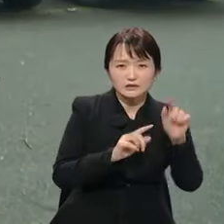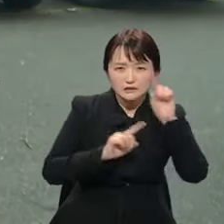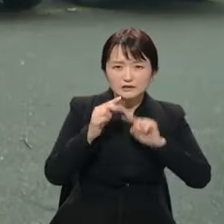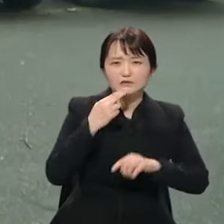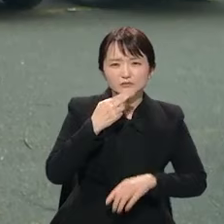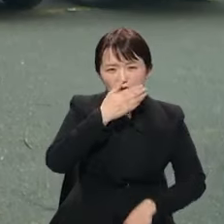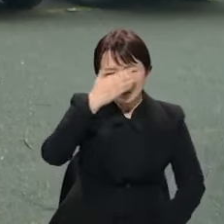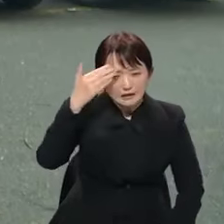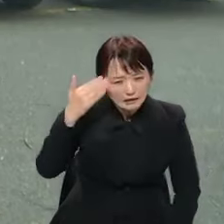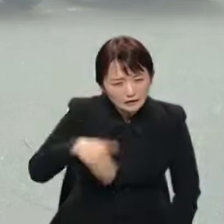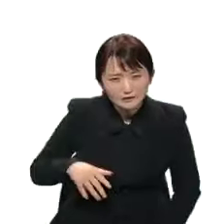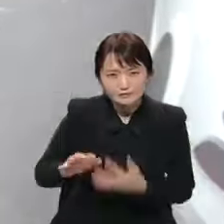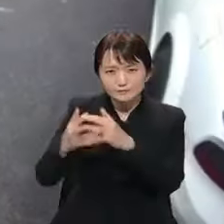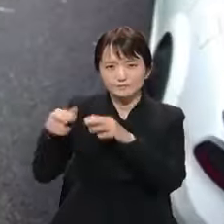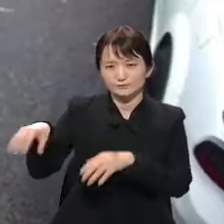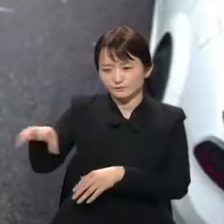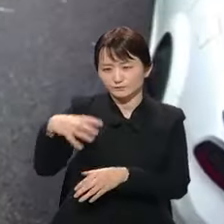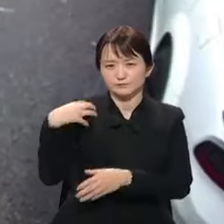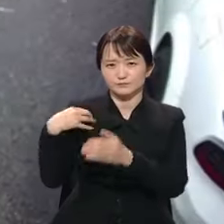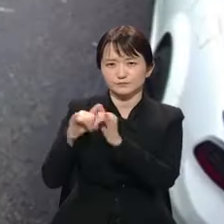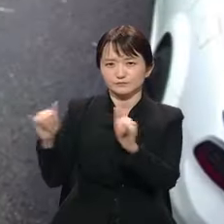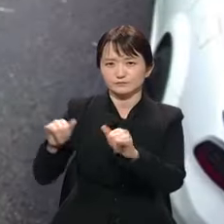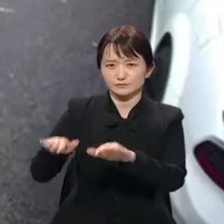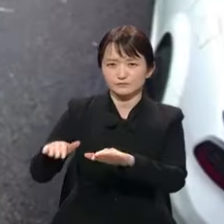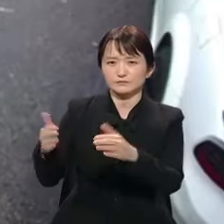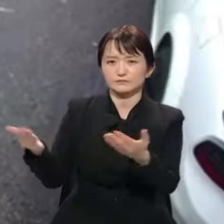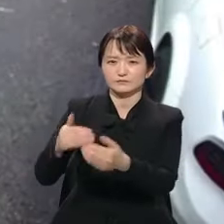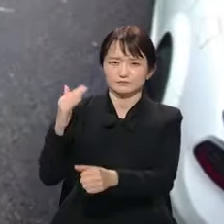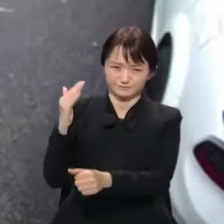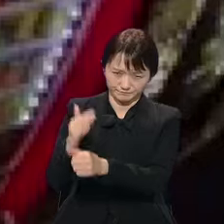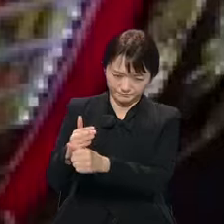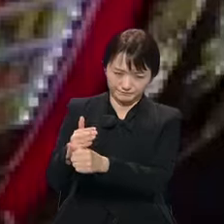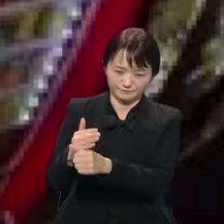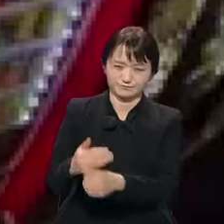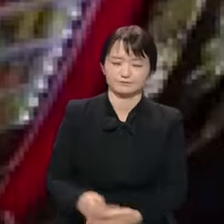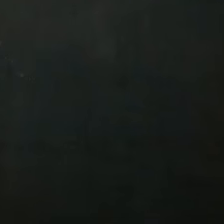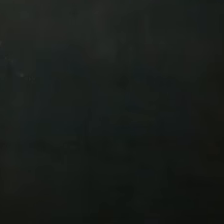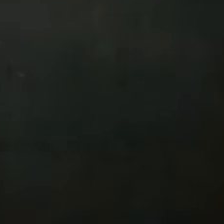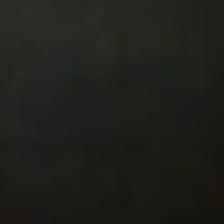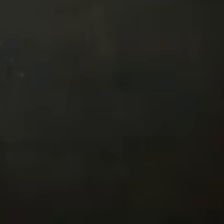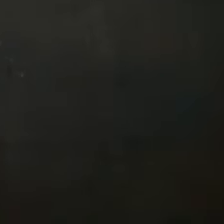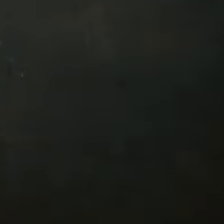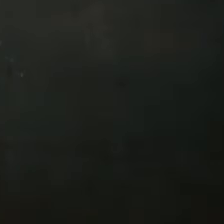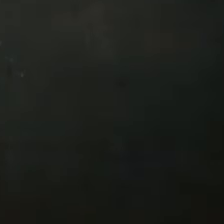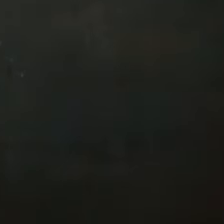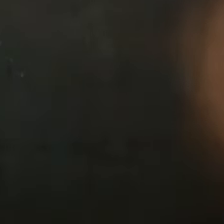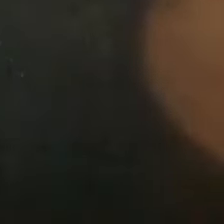아무도 없었고요. 건설 현장의 책임자, 이번 일로 해고가 됐습니다. 당연하죠.